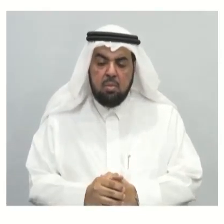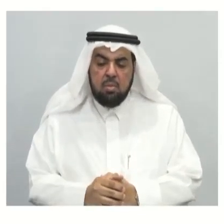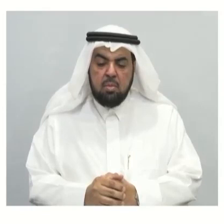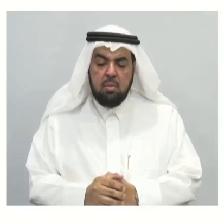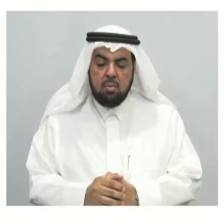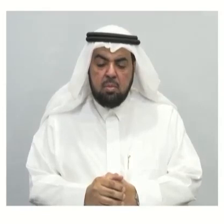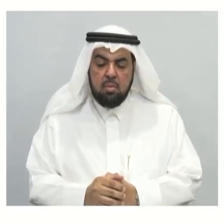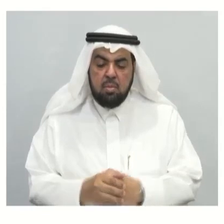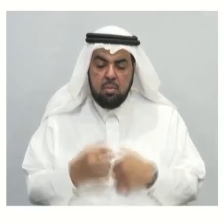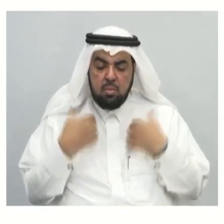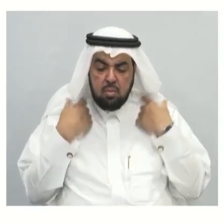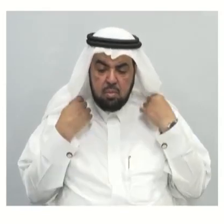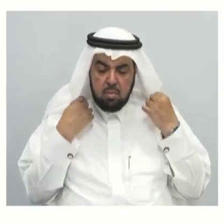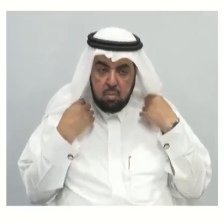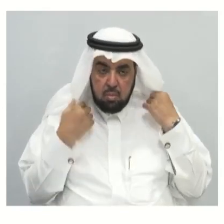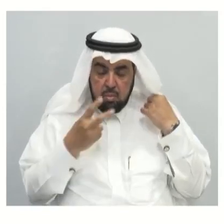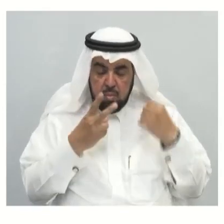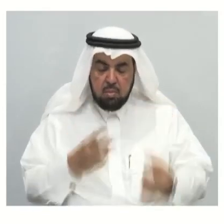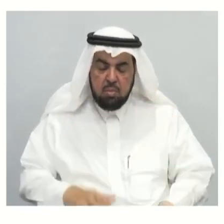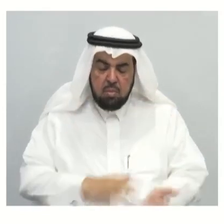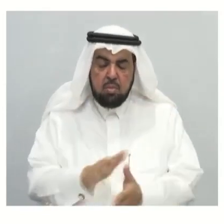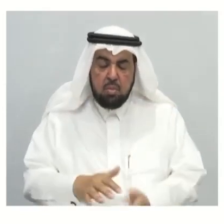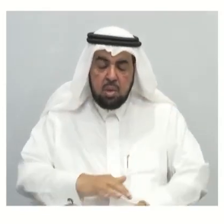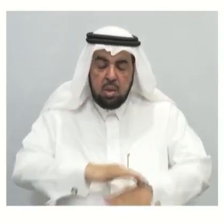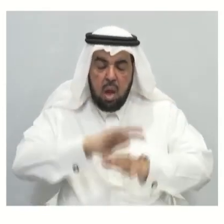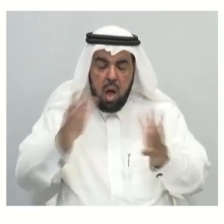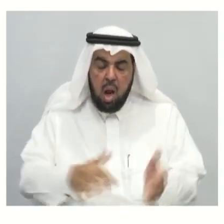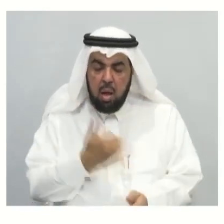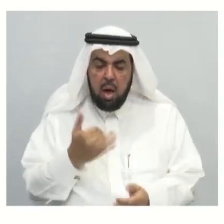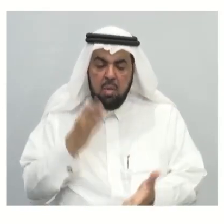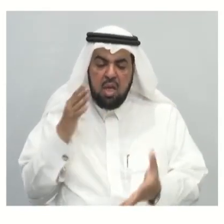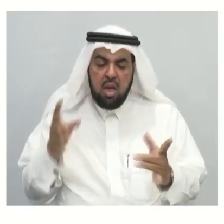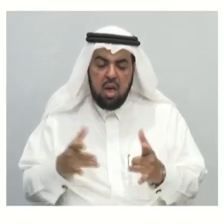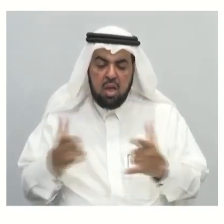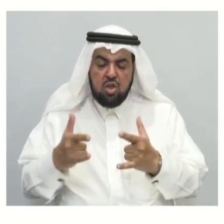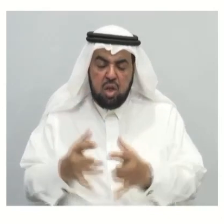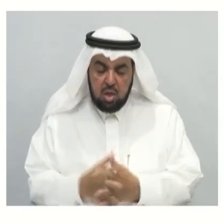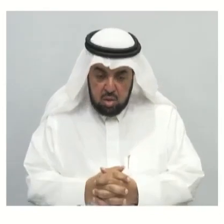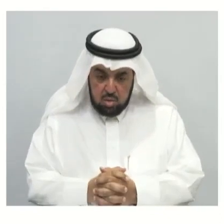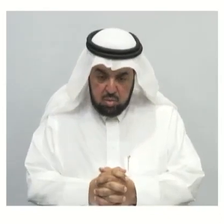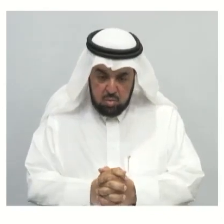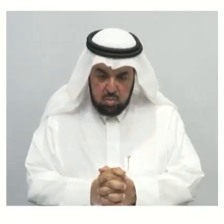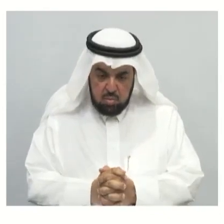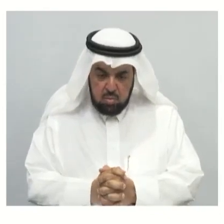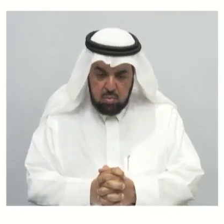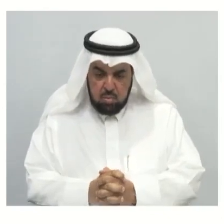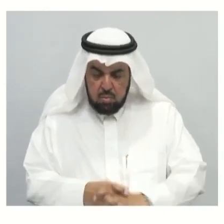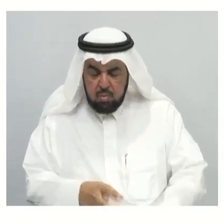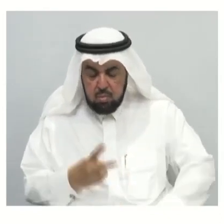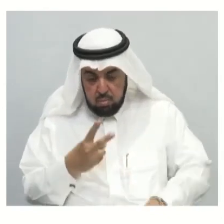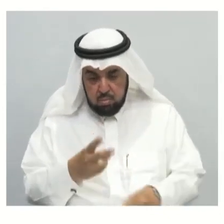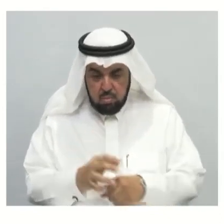لاحقا هنا نشاهد خريطه العالم العربي السياسي هذه الدول التي نشاهدها الان امامنا